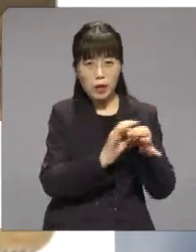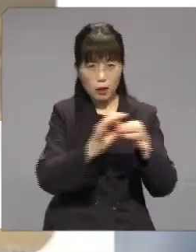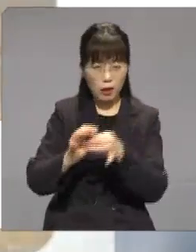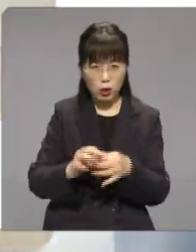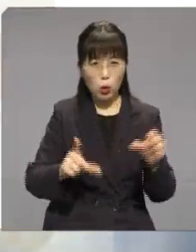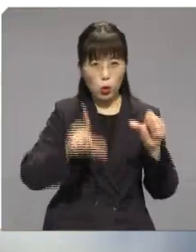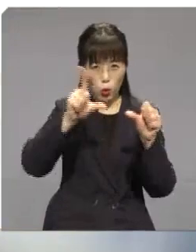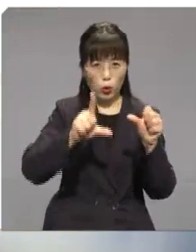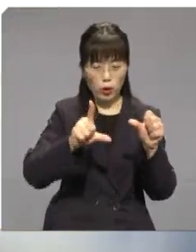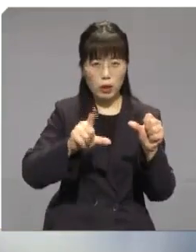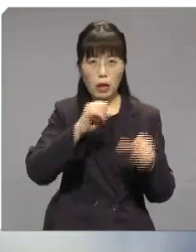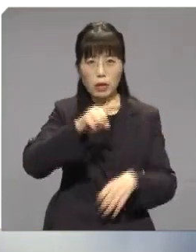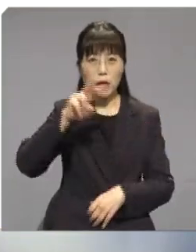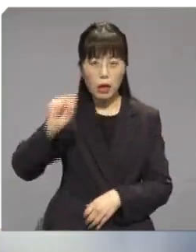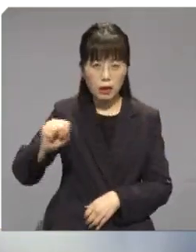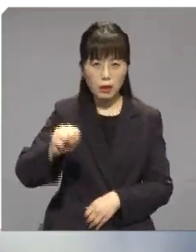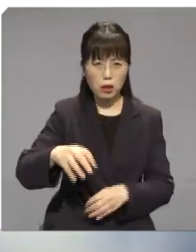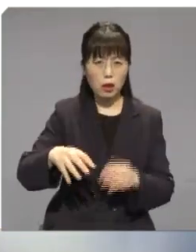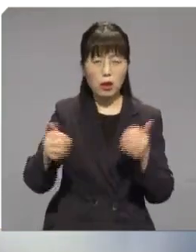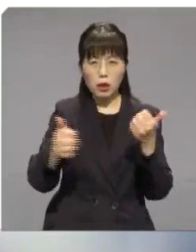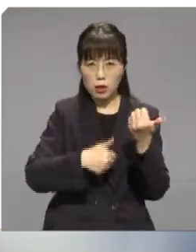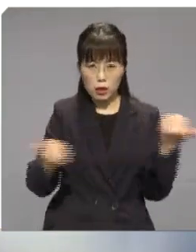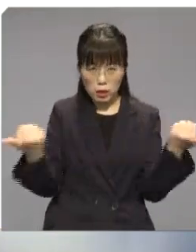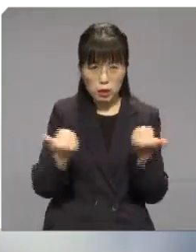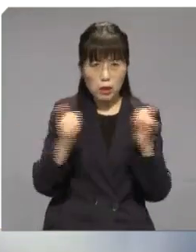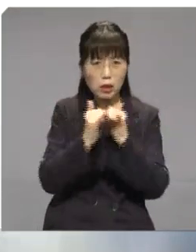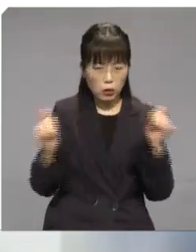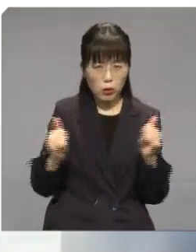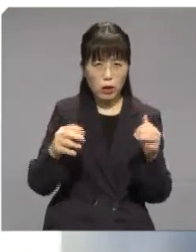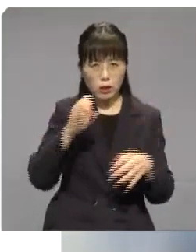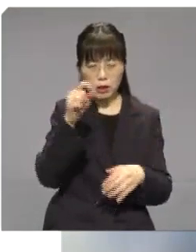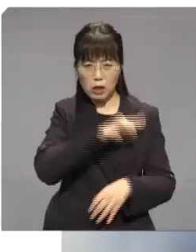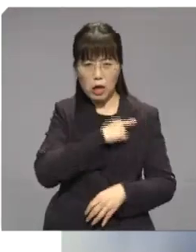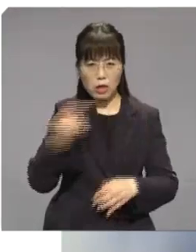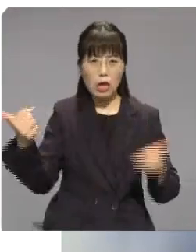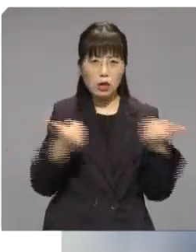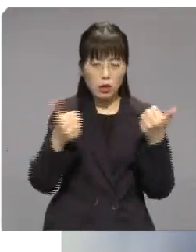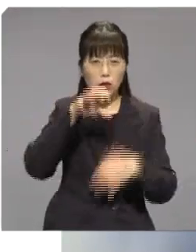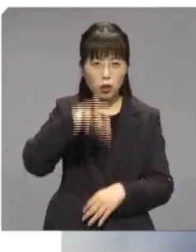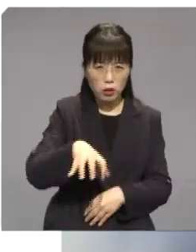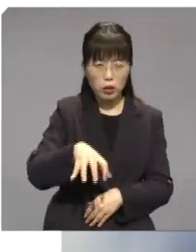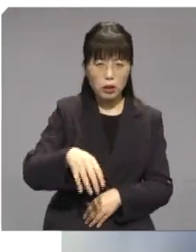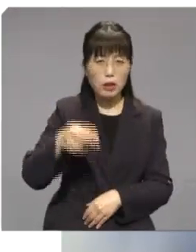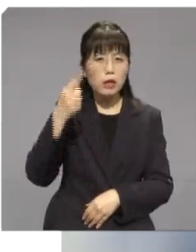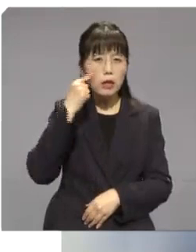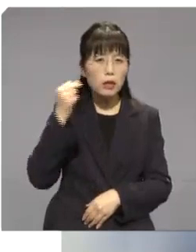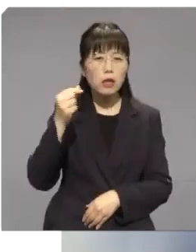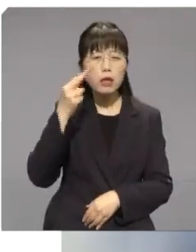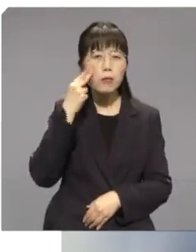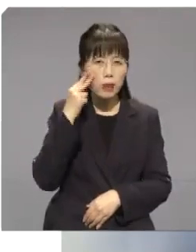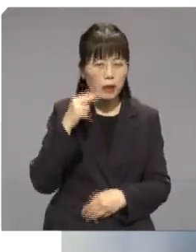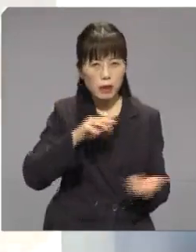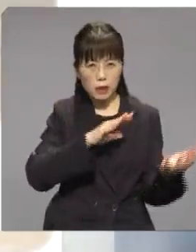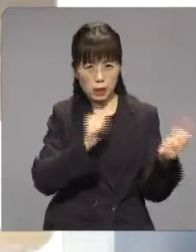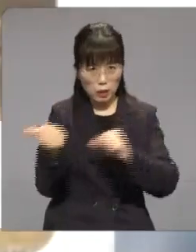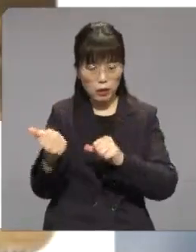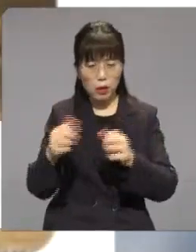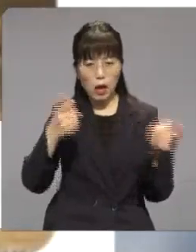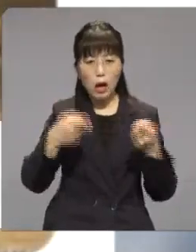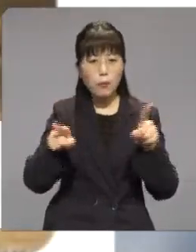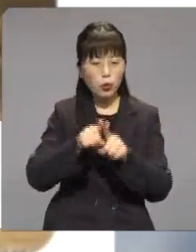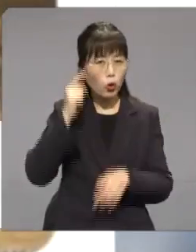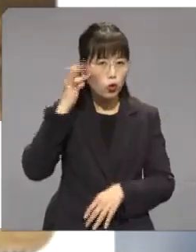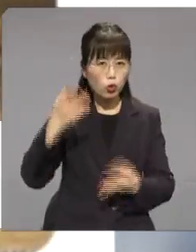지난 5일 엑에 소속 대원이 대동화 전쟁 최대 격전지 이오지마에서 열린 일미 이오지마 전몰자 합동